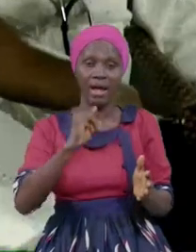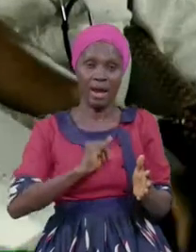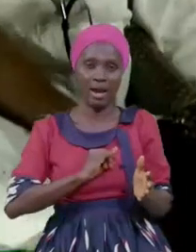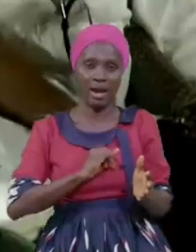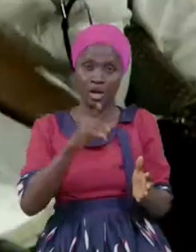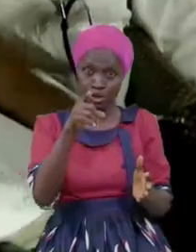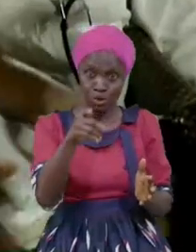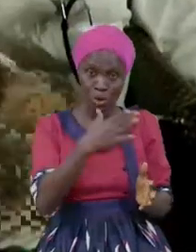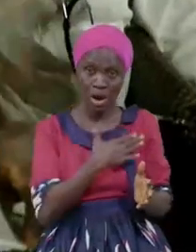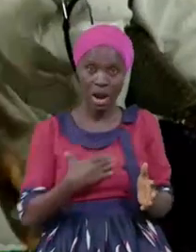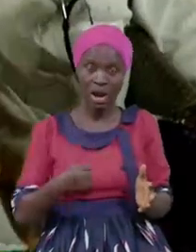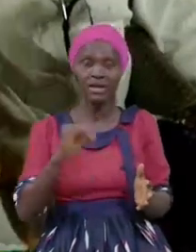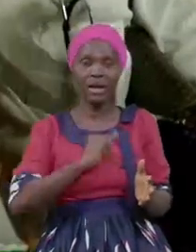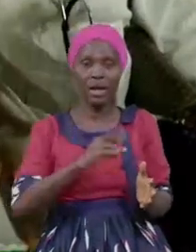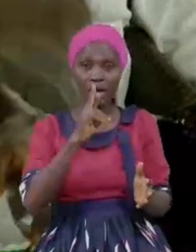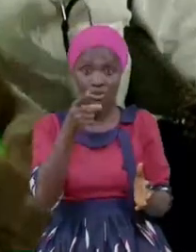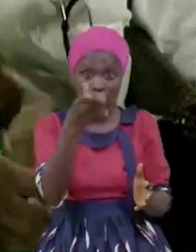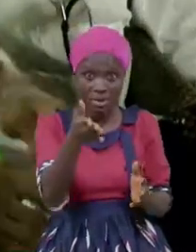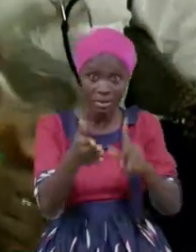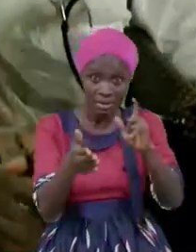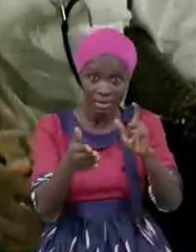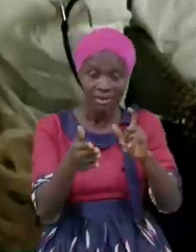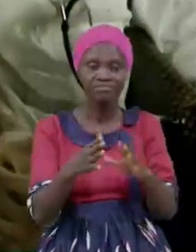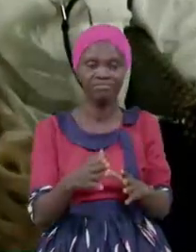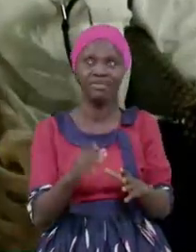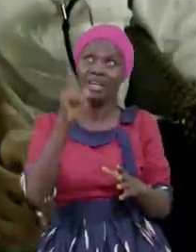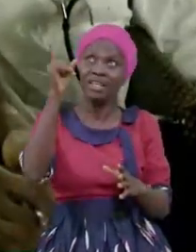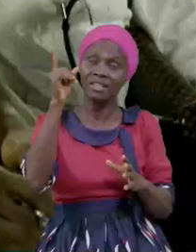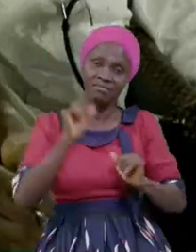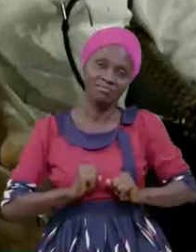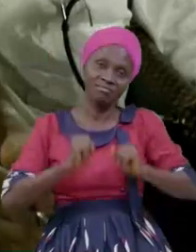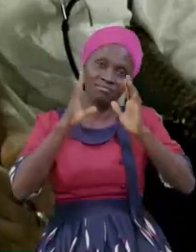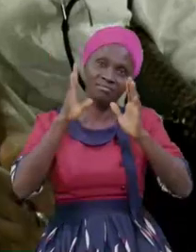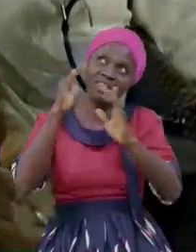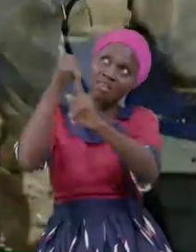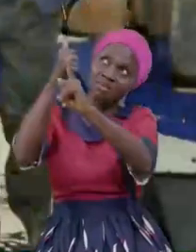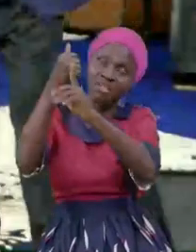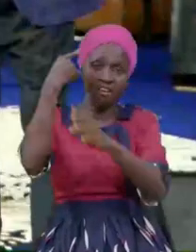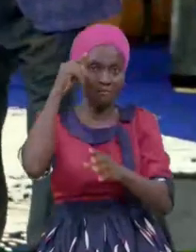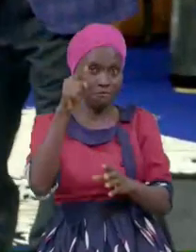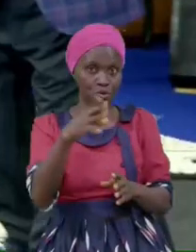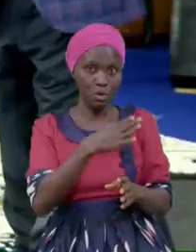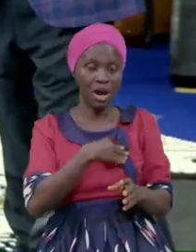moi. Est-ce que tu es là? Il s'est donné lui-même pour toi et pour moi.